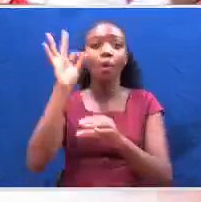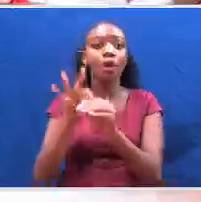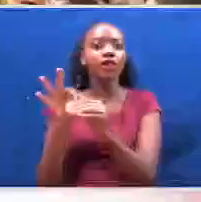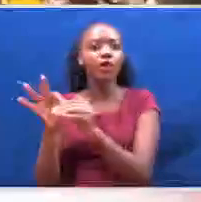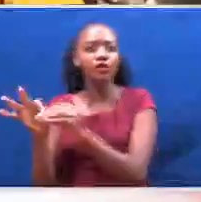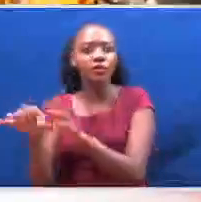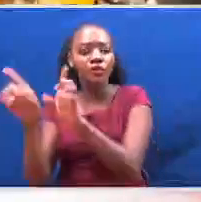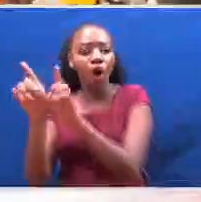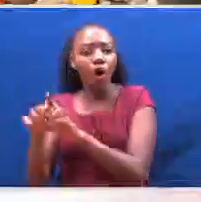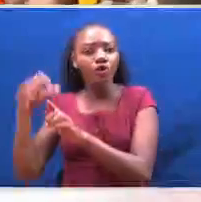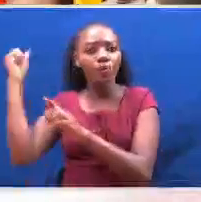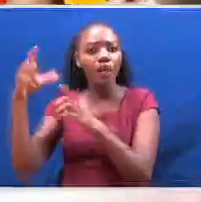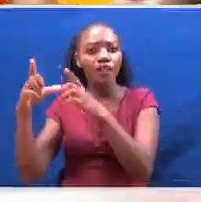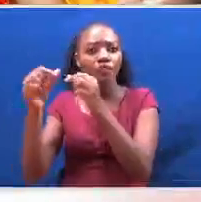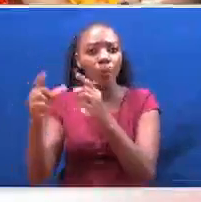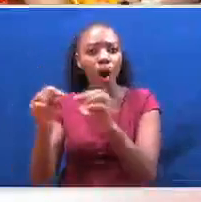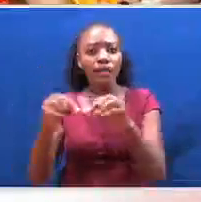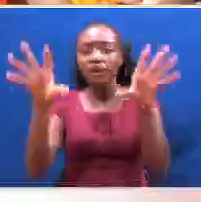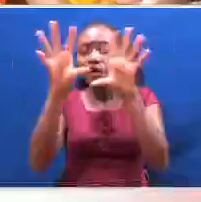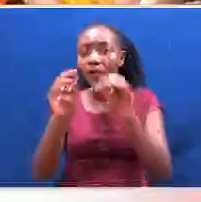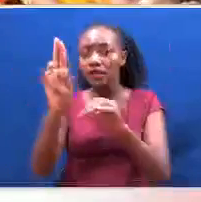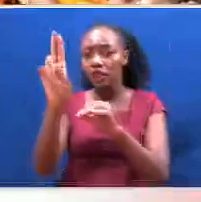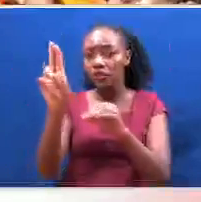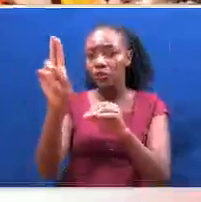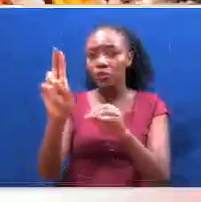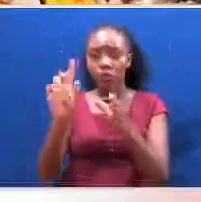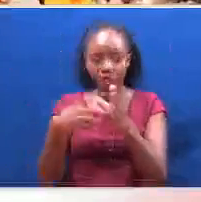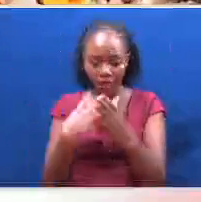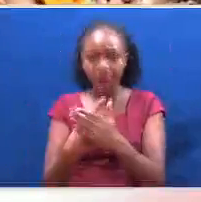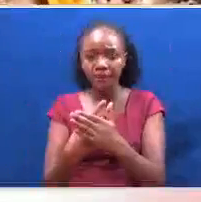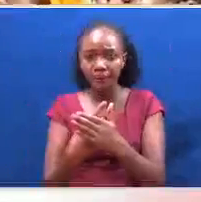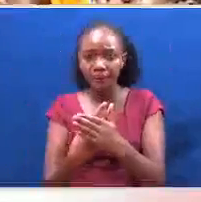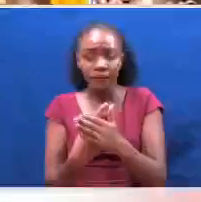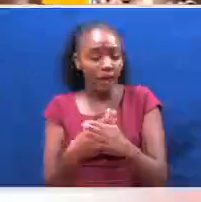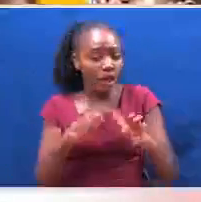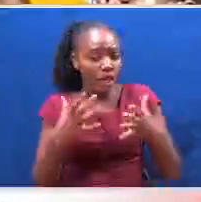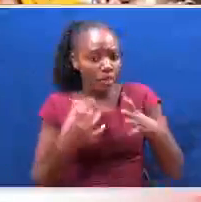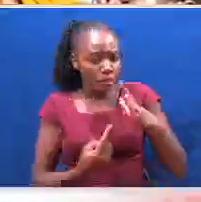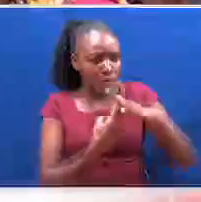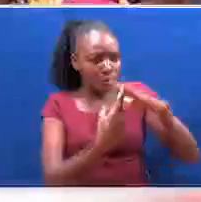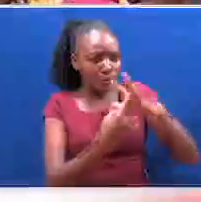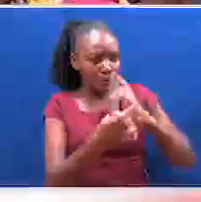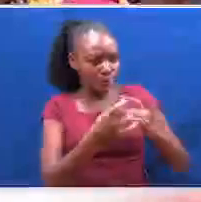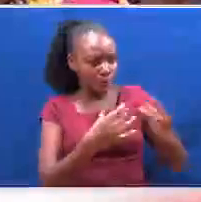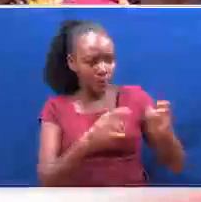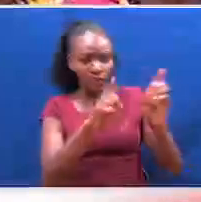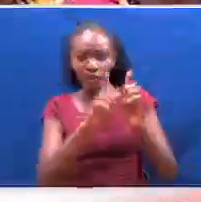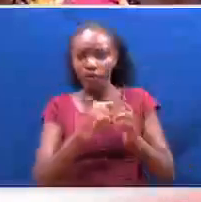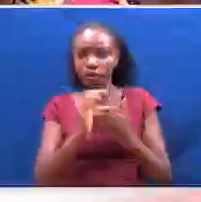Political sentiments from President Uhuru Kenyatta have been raising eyebrows, many interpreting the recent revelations by the